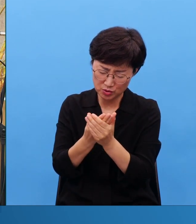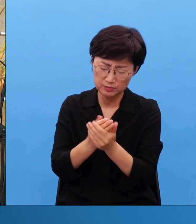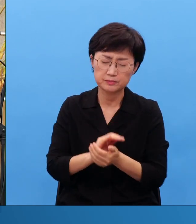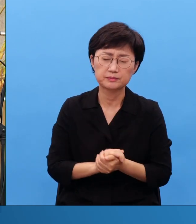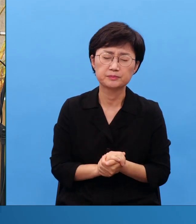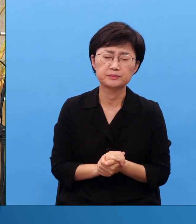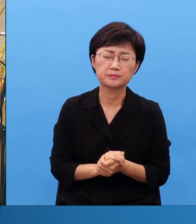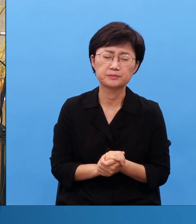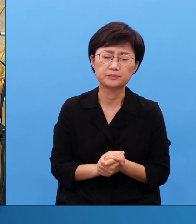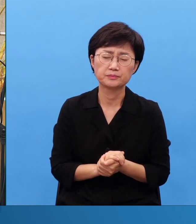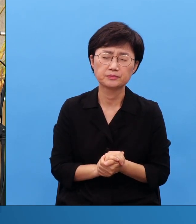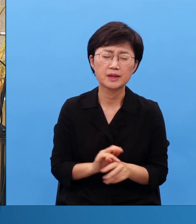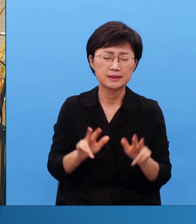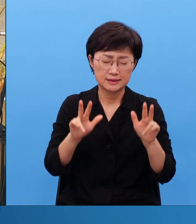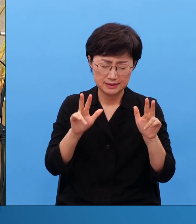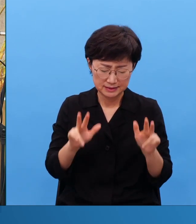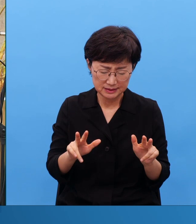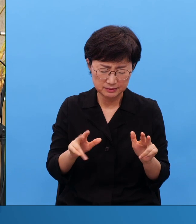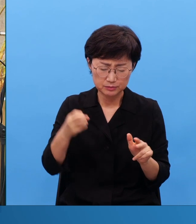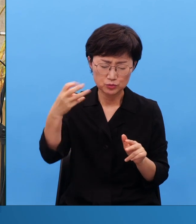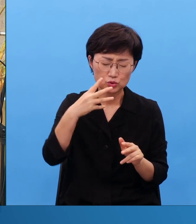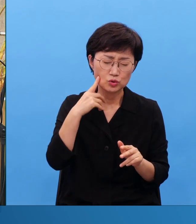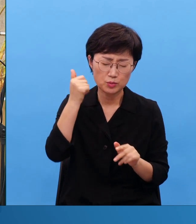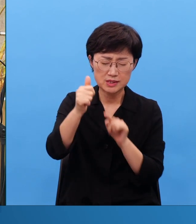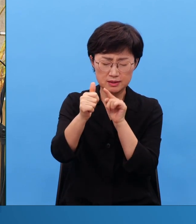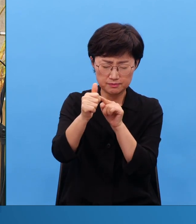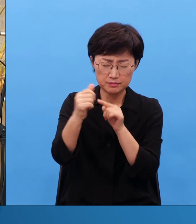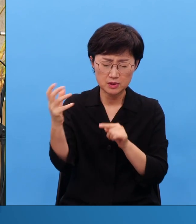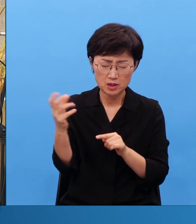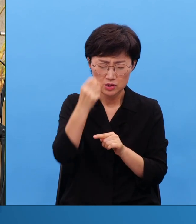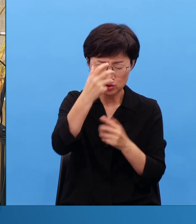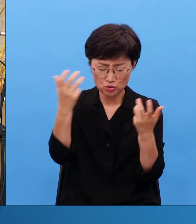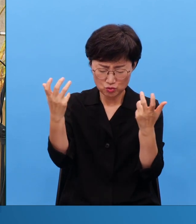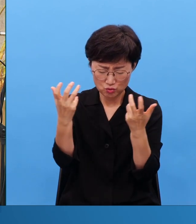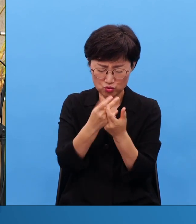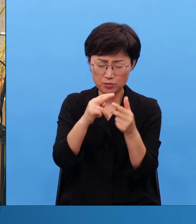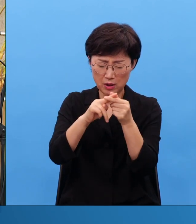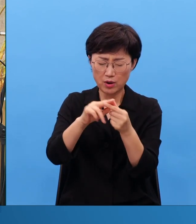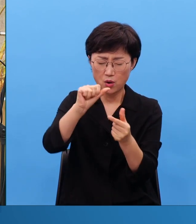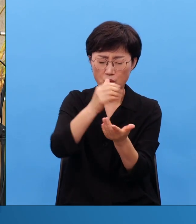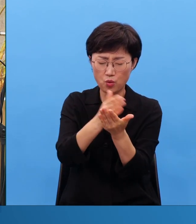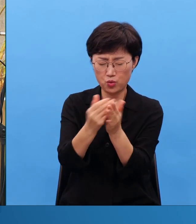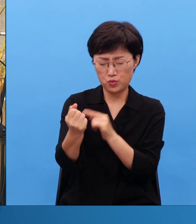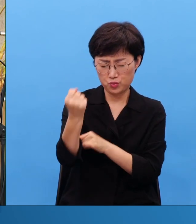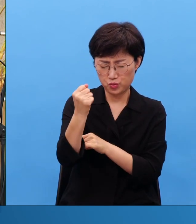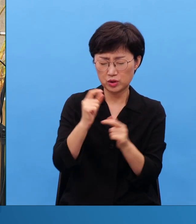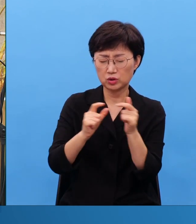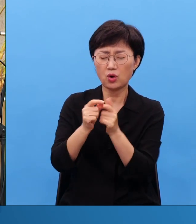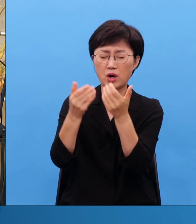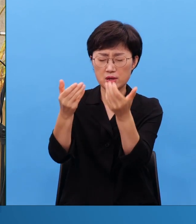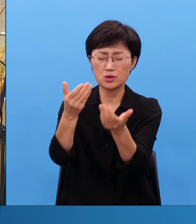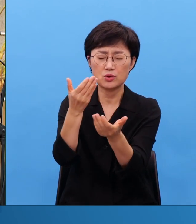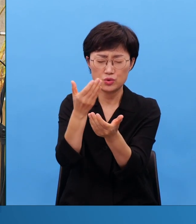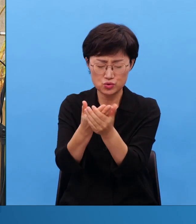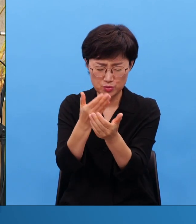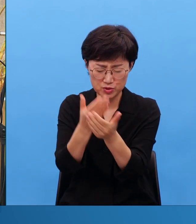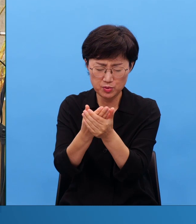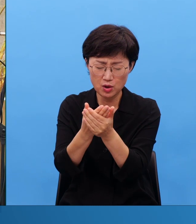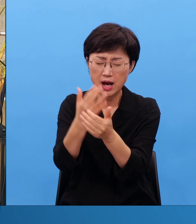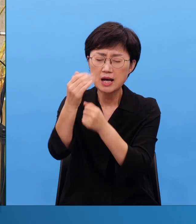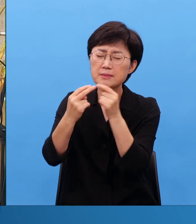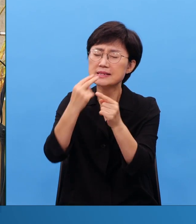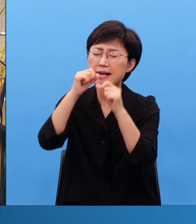weekend. 이 시간 세우신 유목사님에게 성령 충만과 오력을 더하시며 살아있는 생명의 말씀이 선포되게